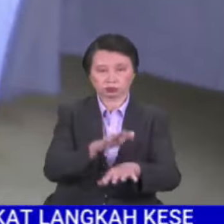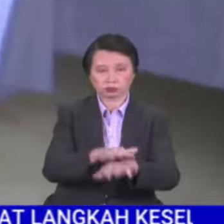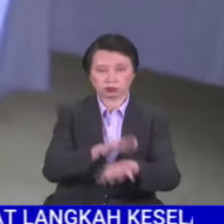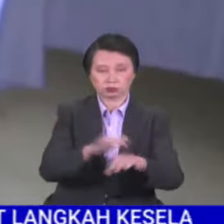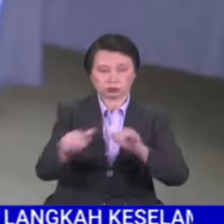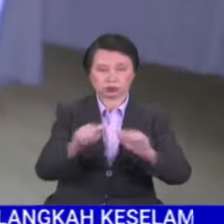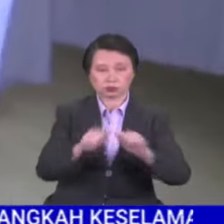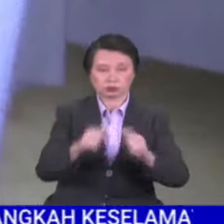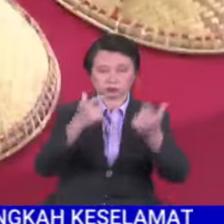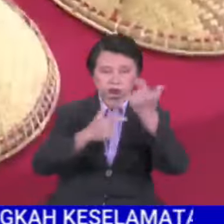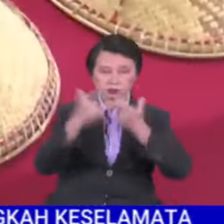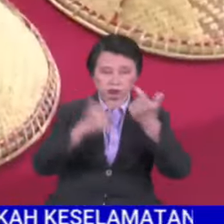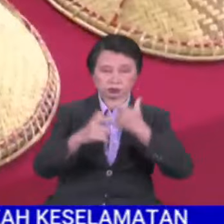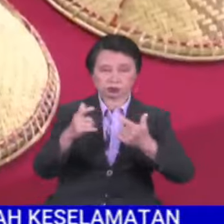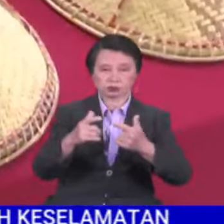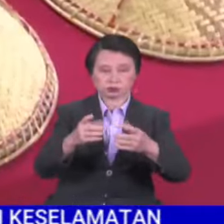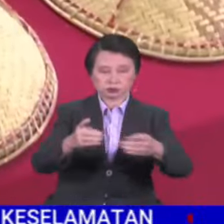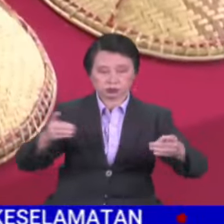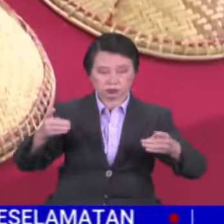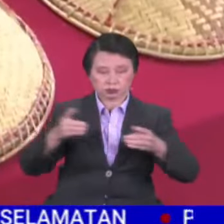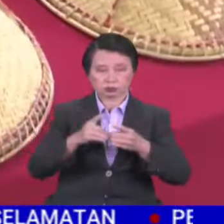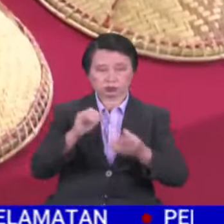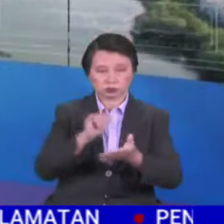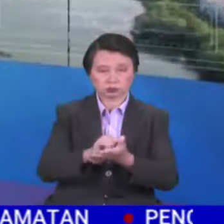lagi aktiviti pelancongan daerah berkenaan.